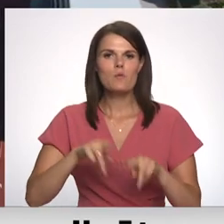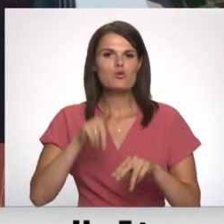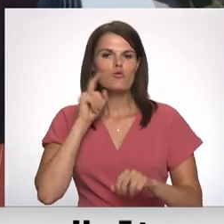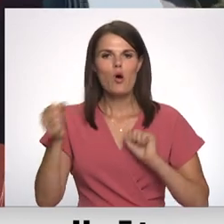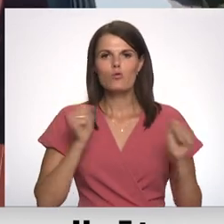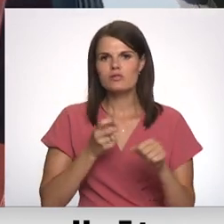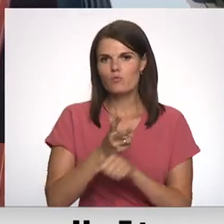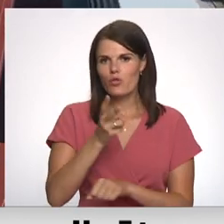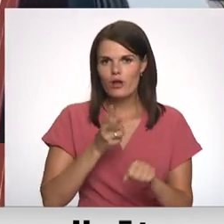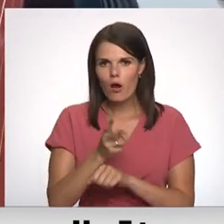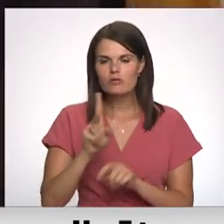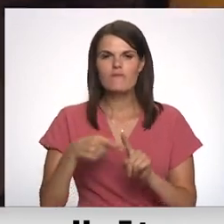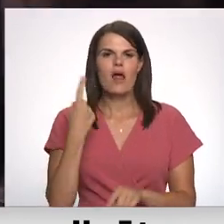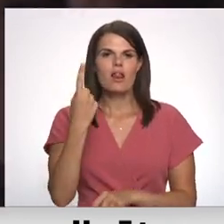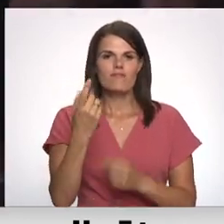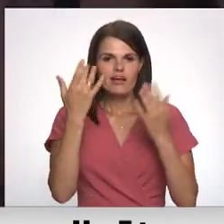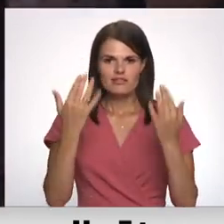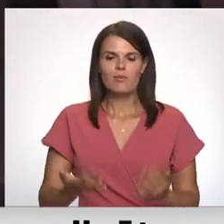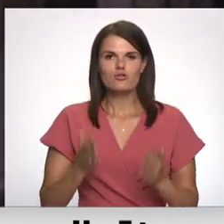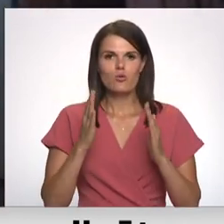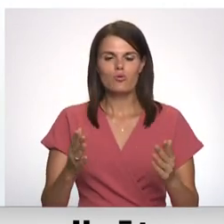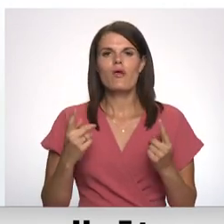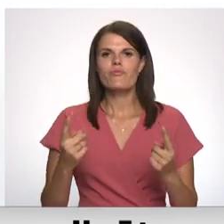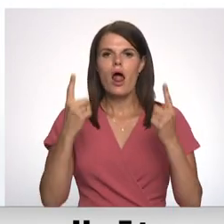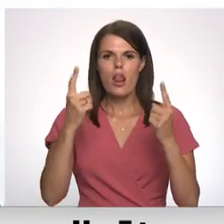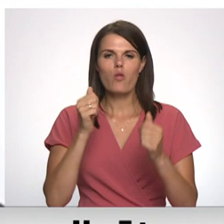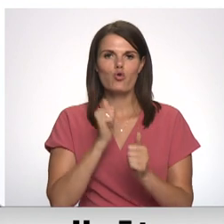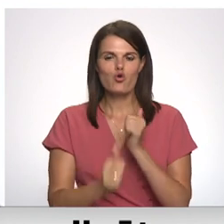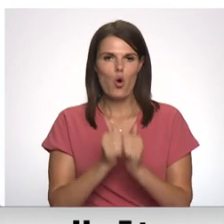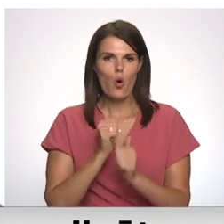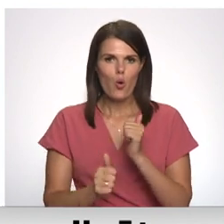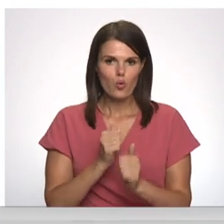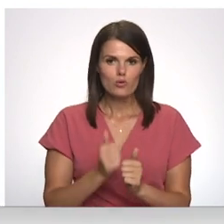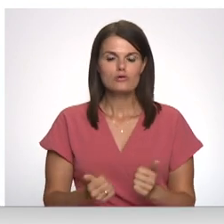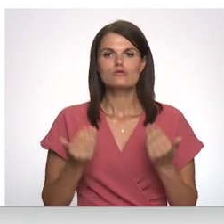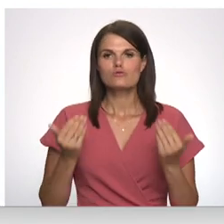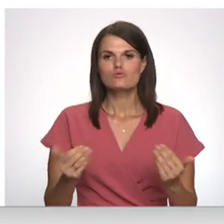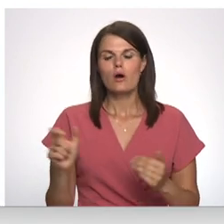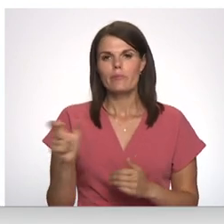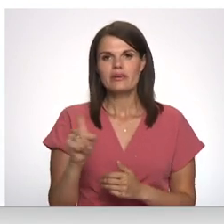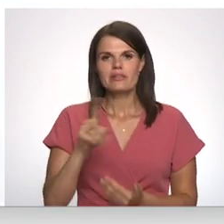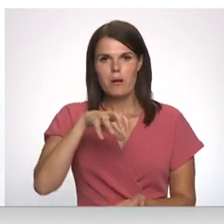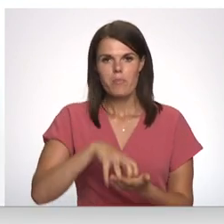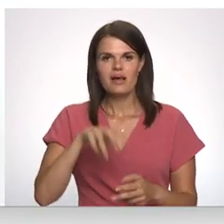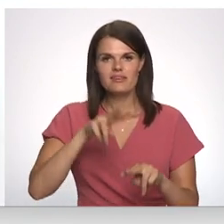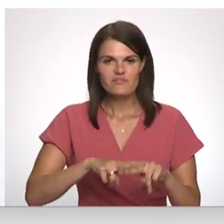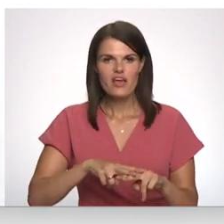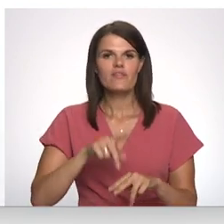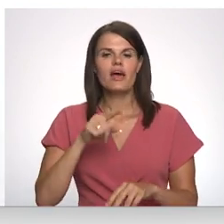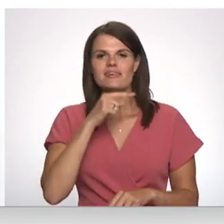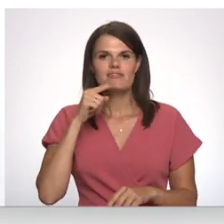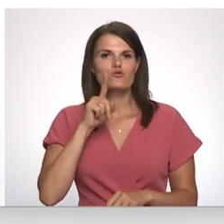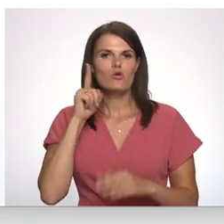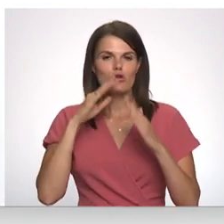funkcionāliem traucējumiem. Vēl viens pasākums būtu talanta konkurss. Jo šobrīd tātad mums ir bāzes vieta šī Cēsu jauniešu māja, tad mums ir šie